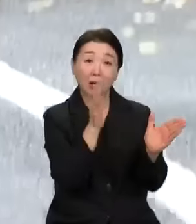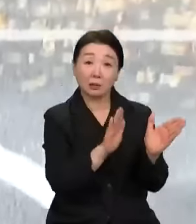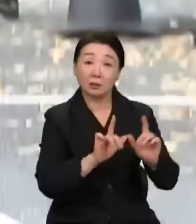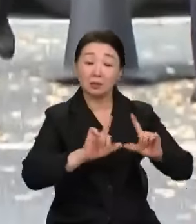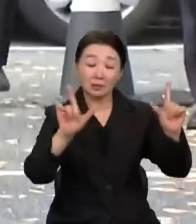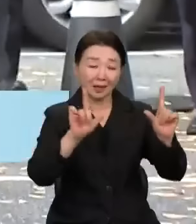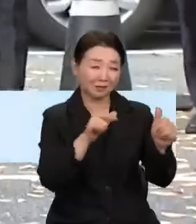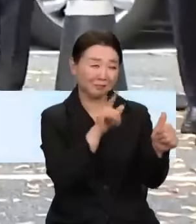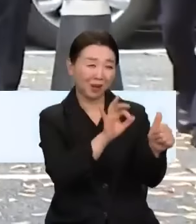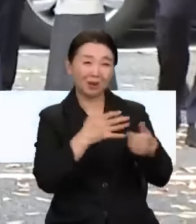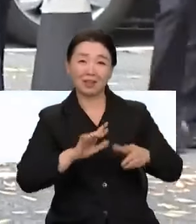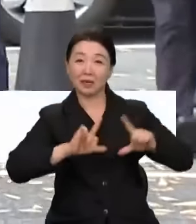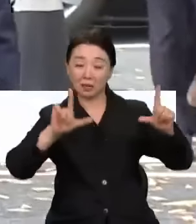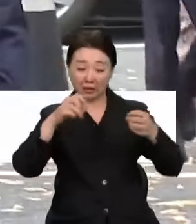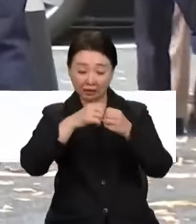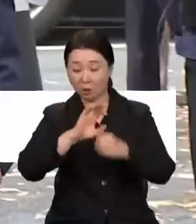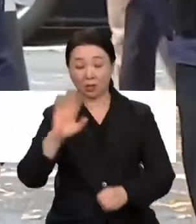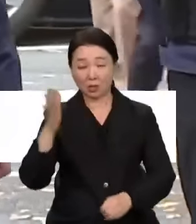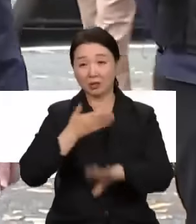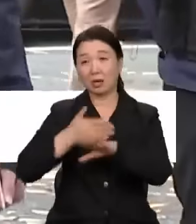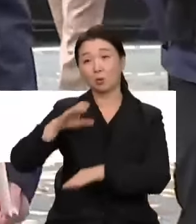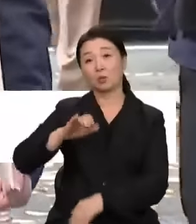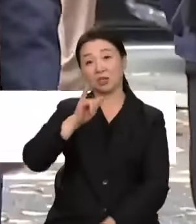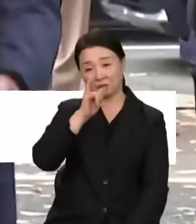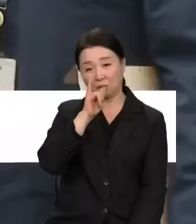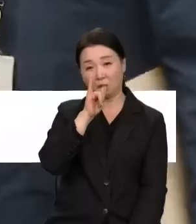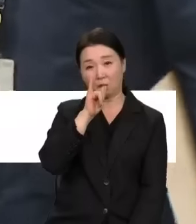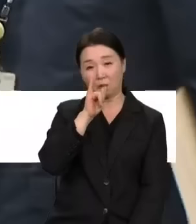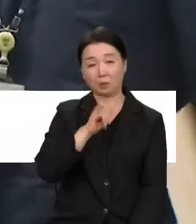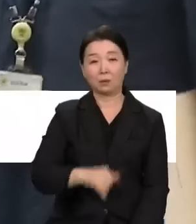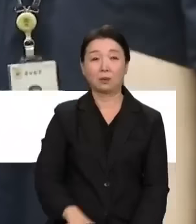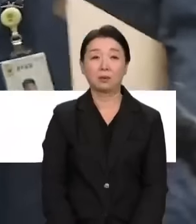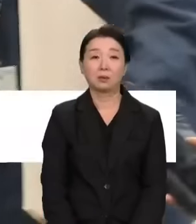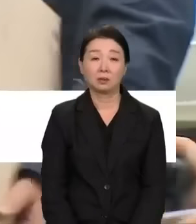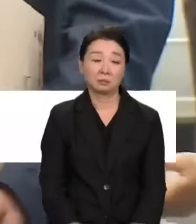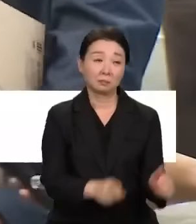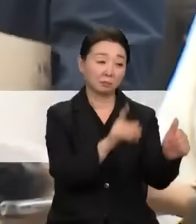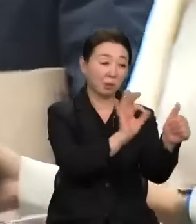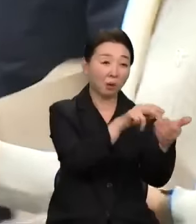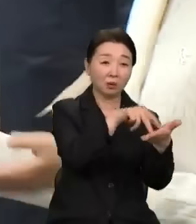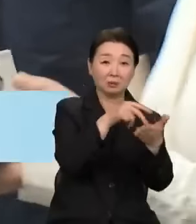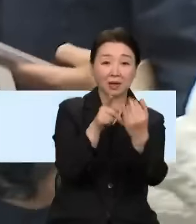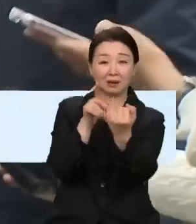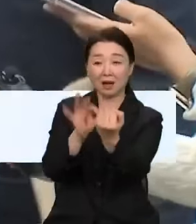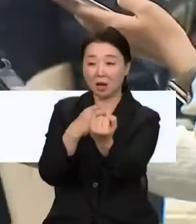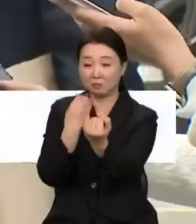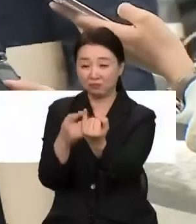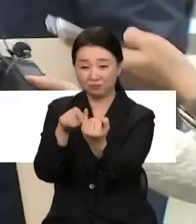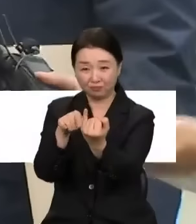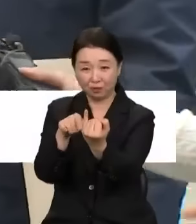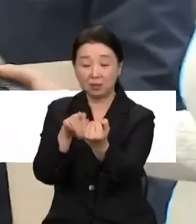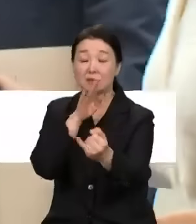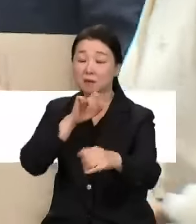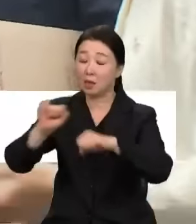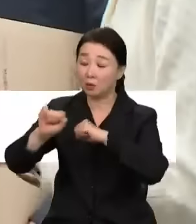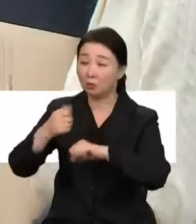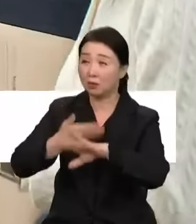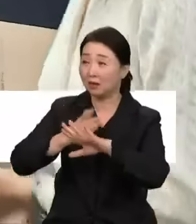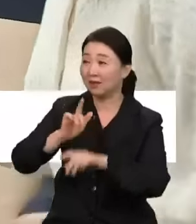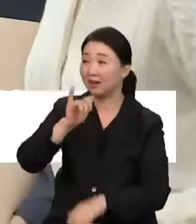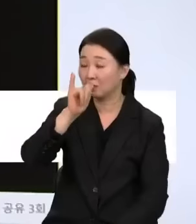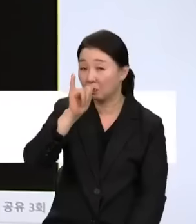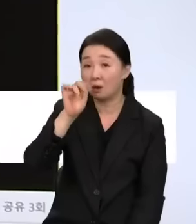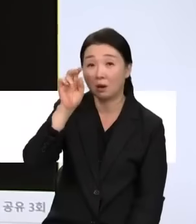명 씨 생일이라 창원이 아닌 다른 곳에 있었다고 주장했습니다. 명 씨 측은 강 씨 진술과 실제 행적이 다른 날이 더 있는 걸로